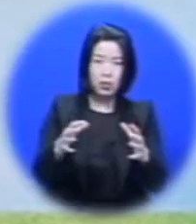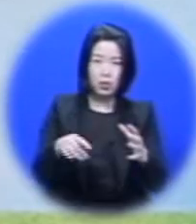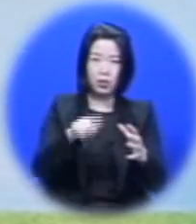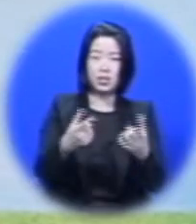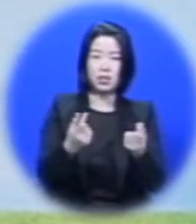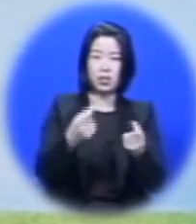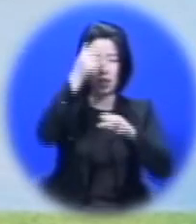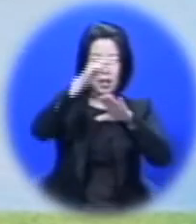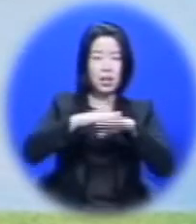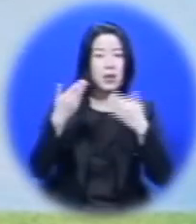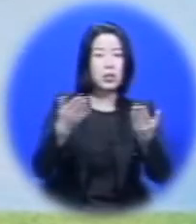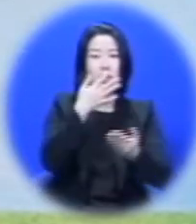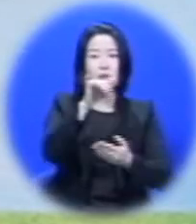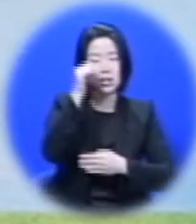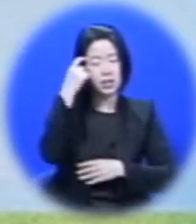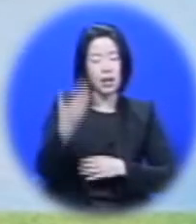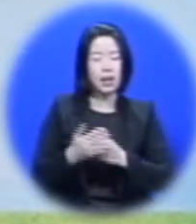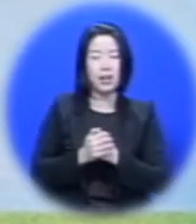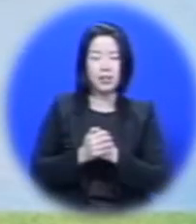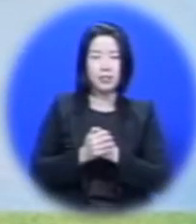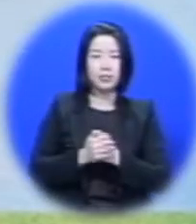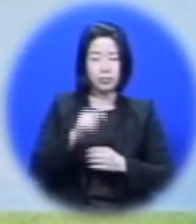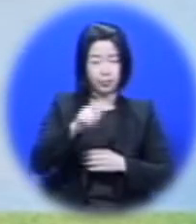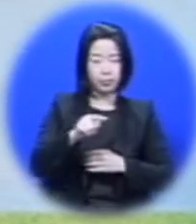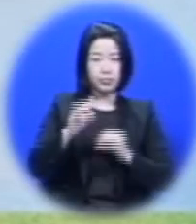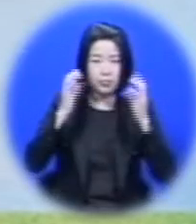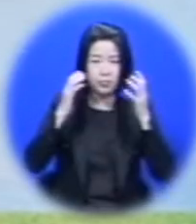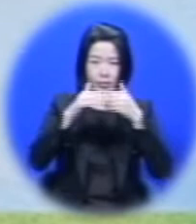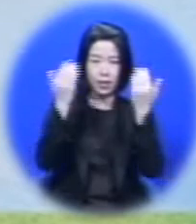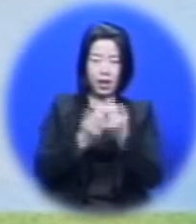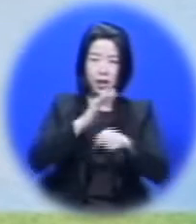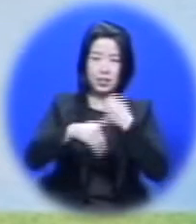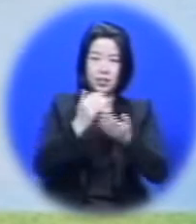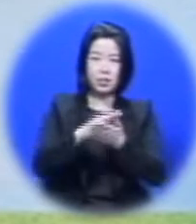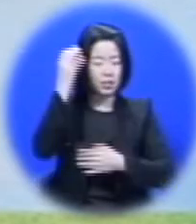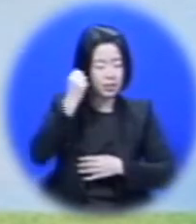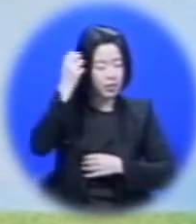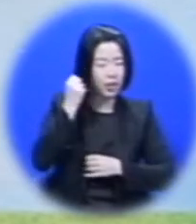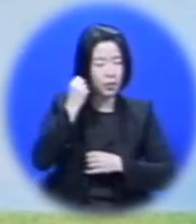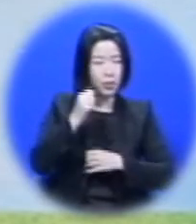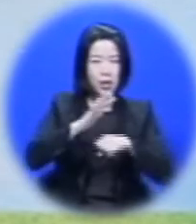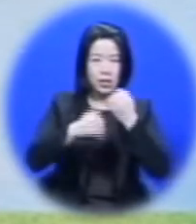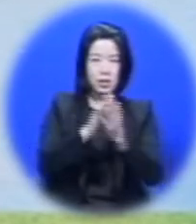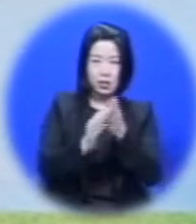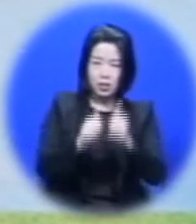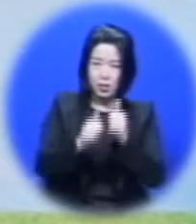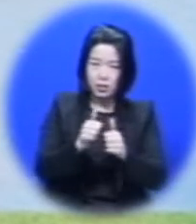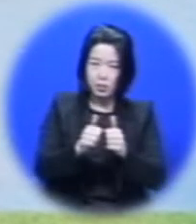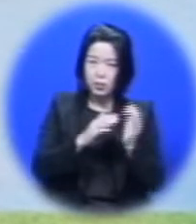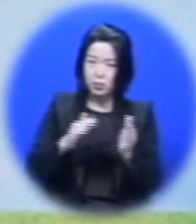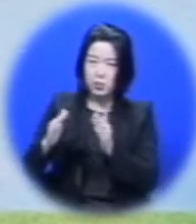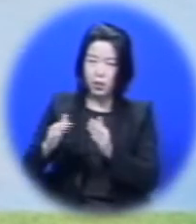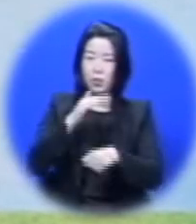이렇게 예배를 드릴 수 있을까? 그 아이들은 다 성경을 암송하고 성경 시험을 볼 준비를 하고 그리고